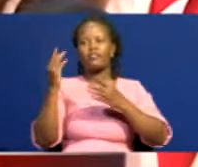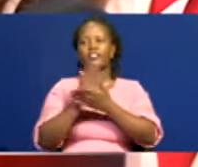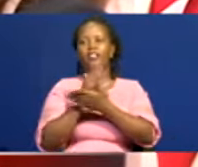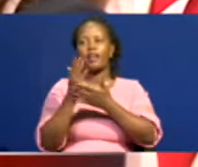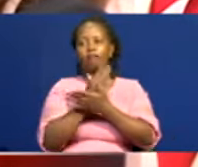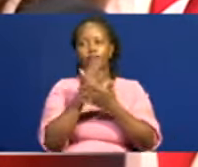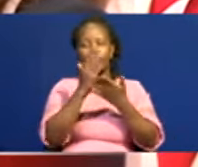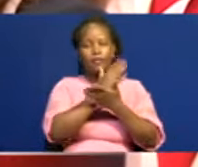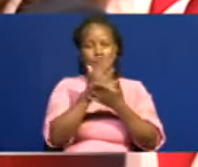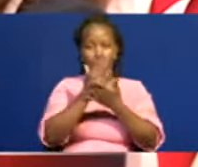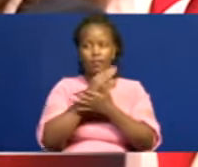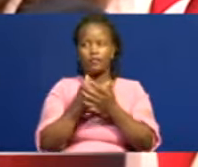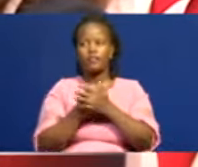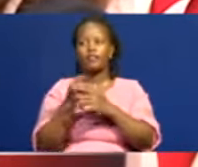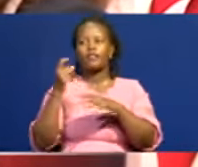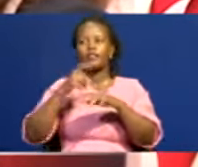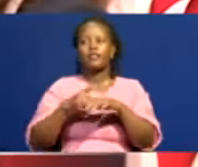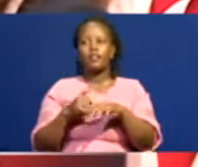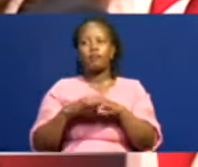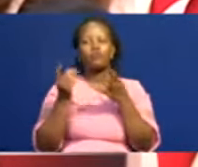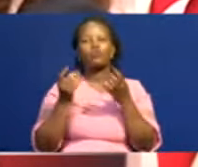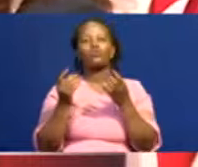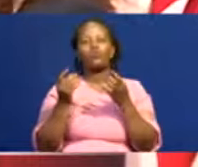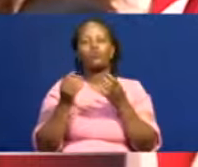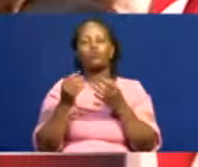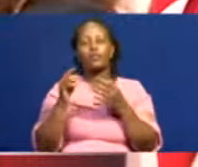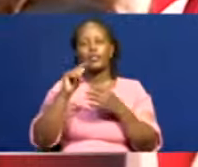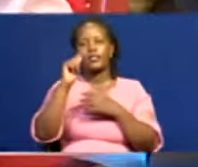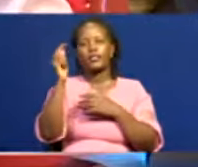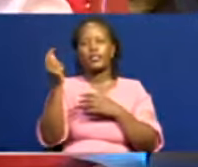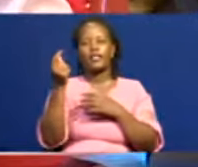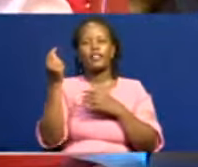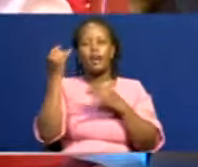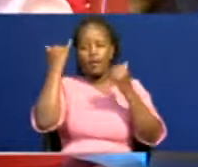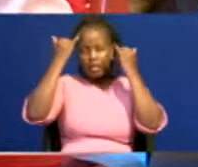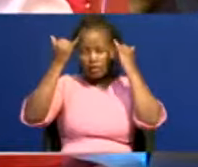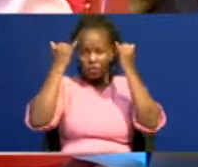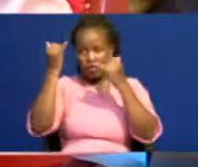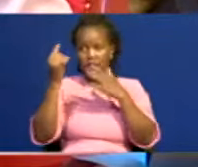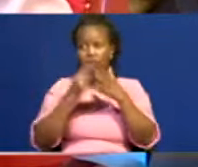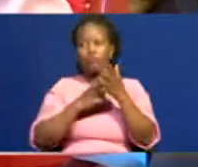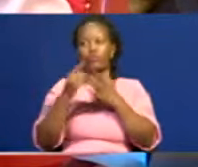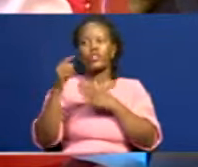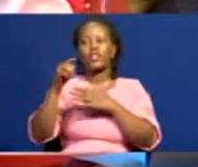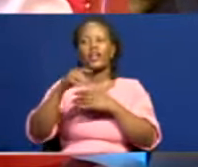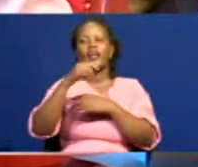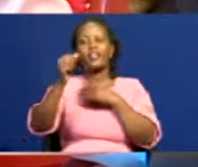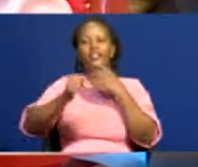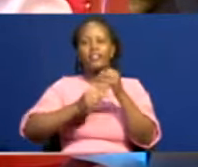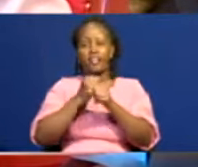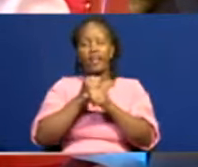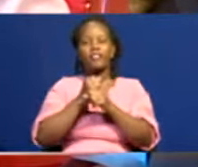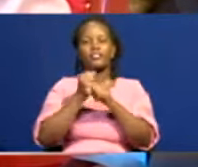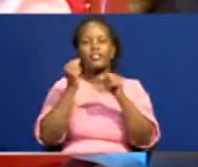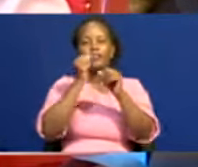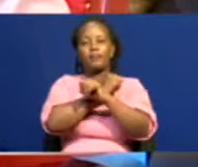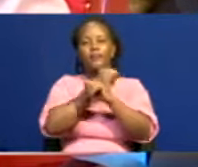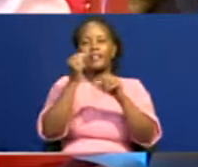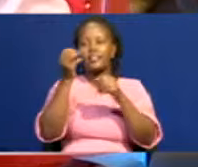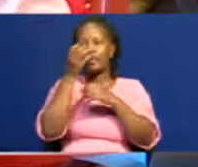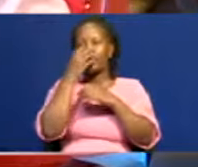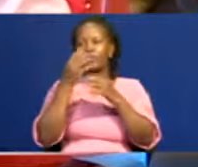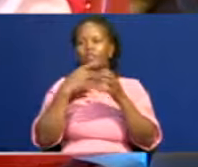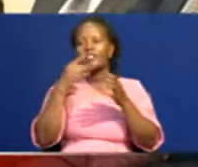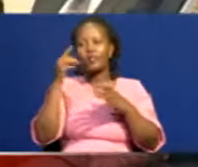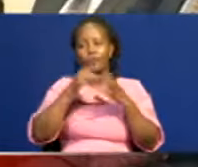Akiongea wakati wa ufunguzi rasmi wa wiki ya ubunifu nchini Kenya mwaka huu, Rais Ruto alisema serikali inaweka miundo msingi ya hali